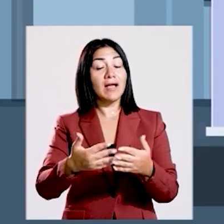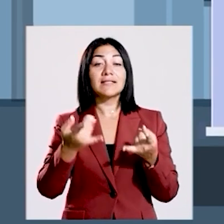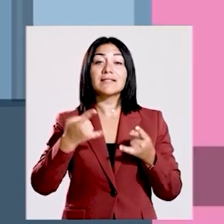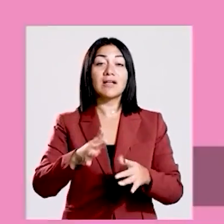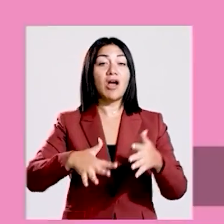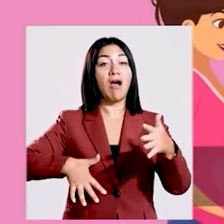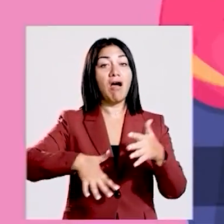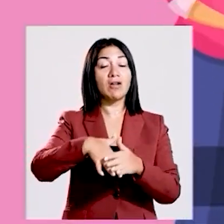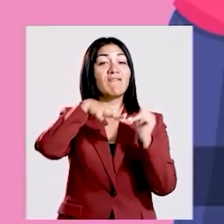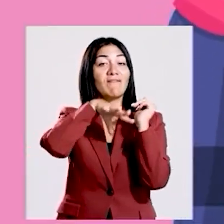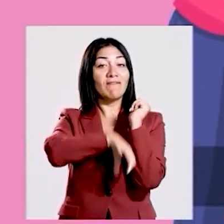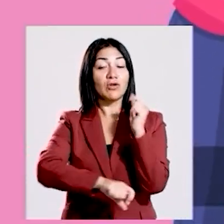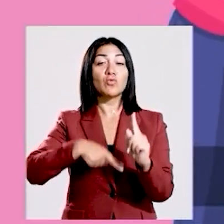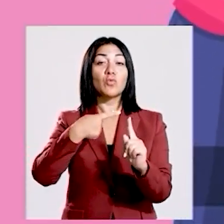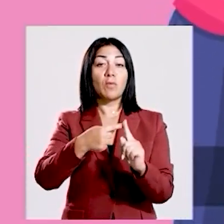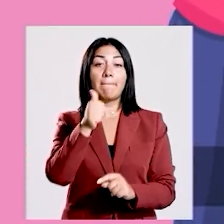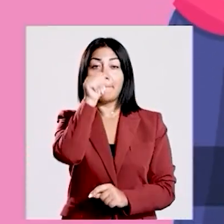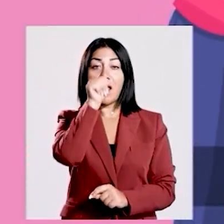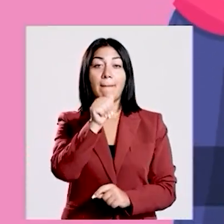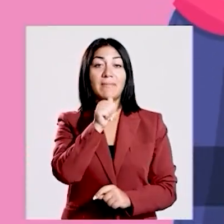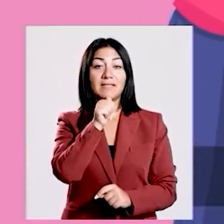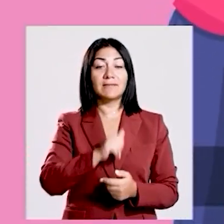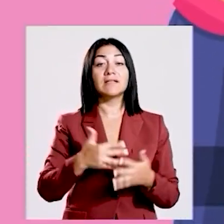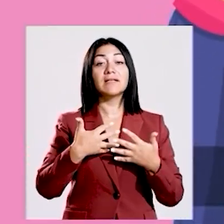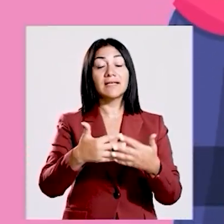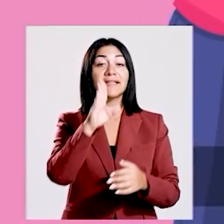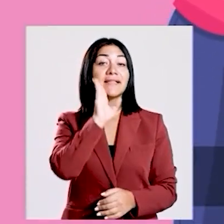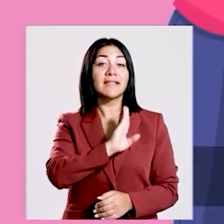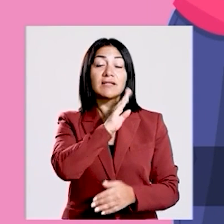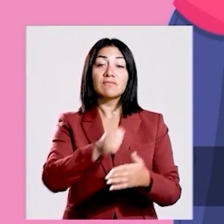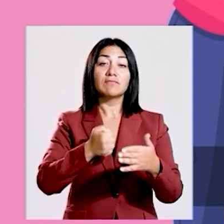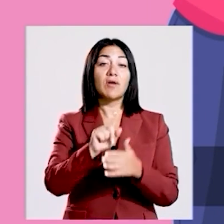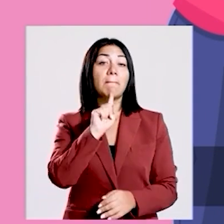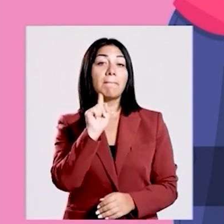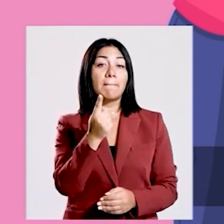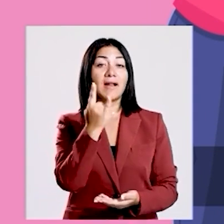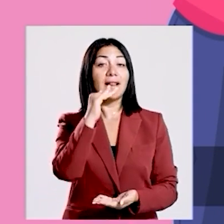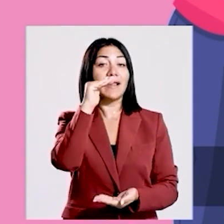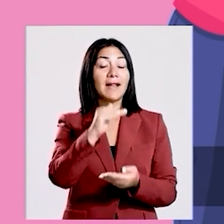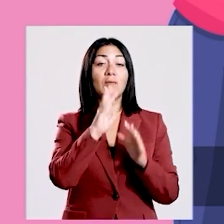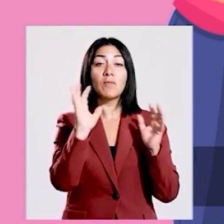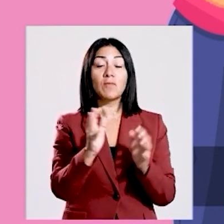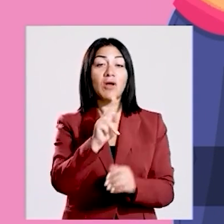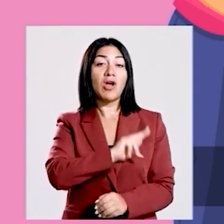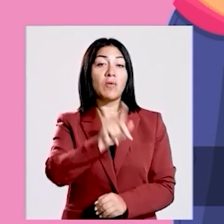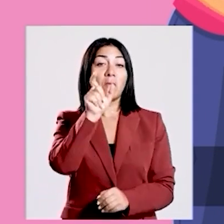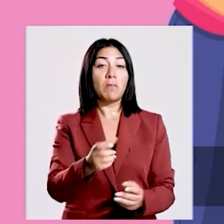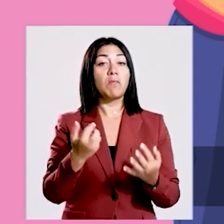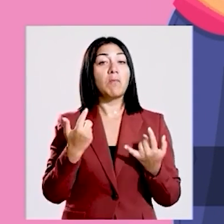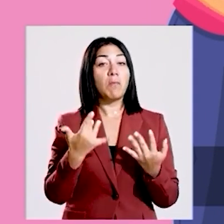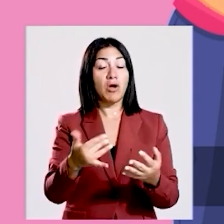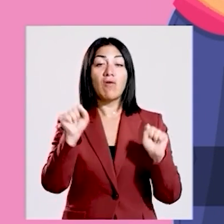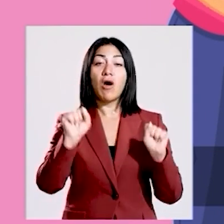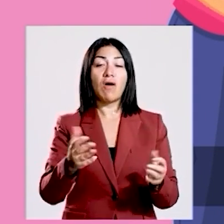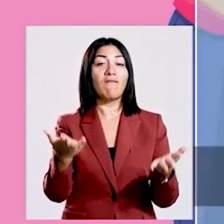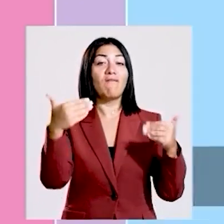գումարած 1 ամիս։ Հողի կնոջ եւ մինչև 1 տարեկան երեխա խնամող աշխատողի պահանջով կարող է սահմանվել ոչ լրիվ աշխատանքային